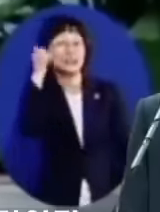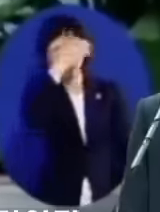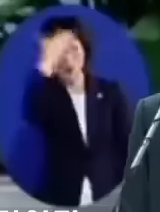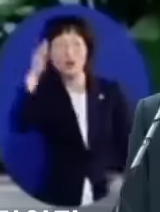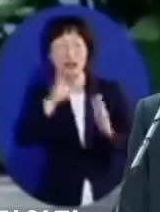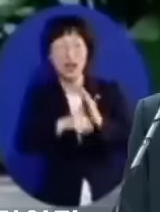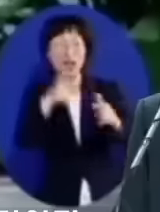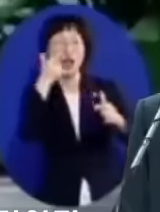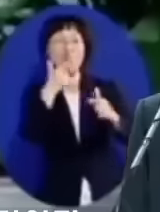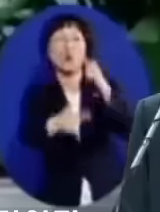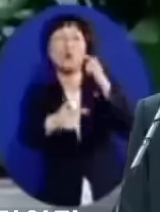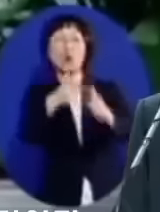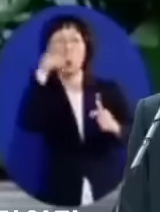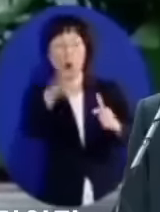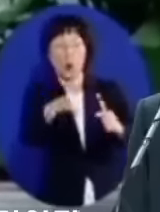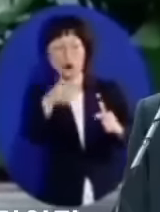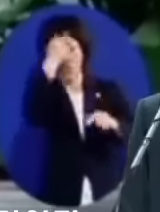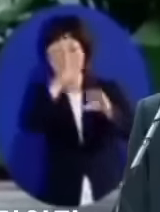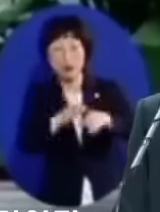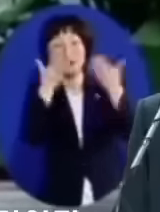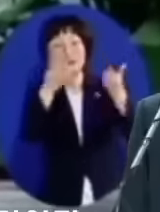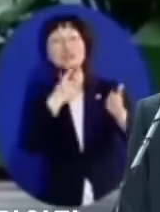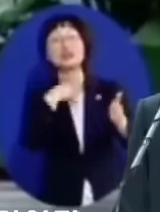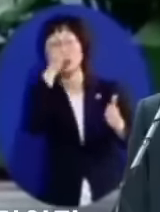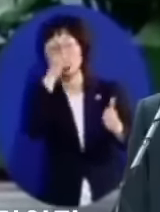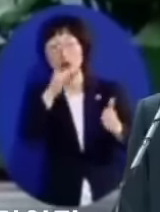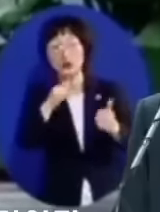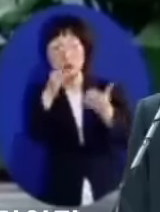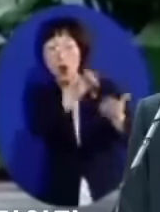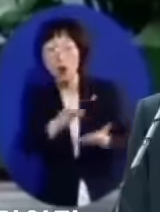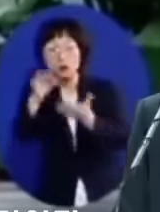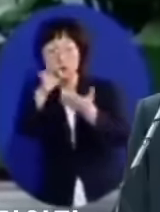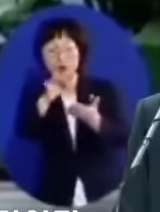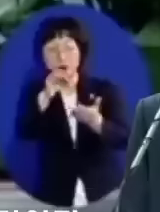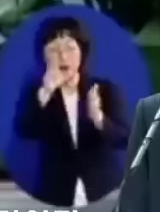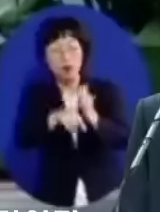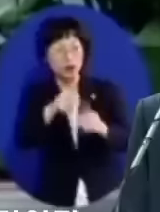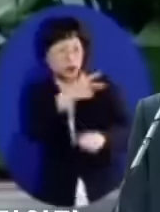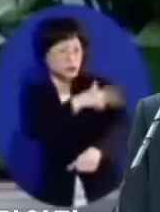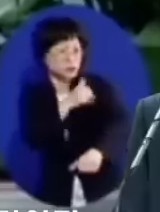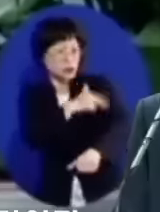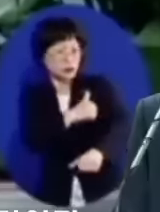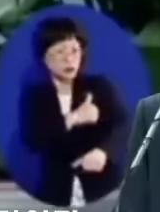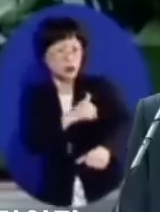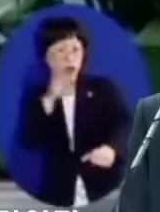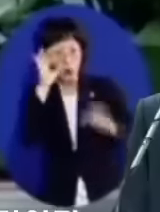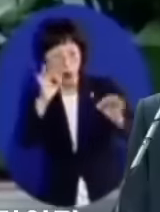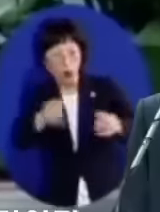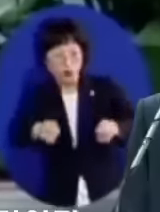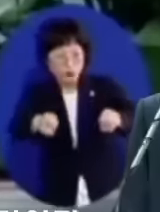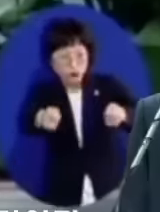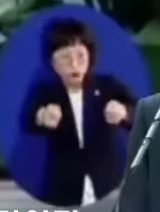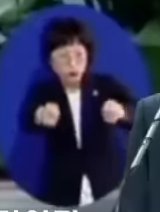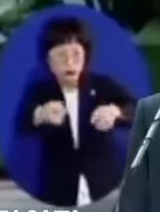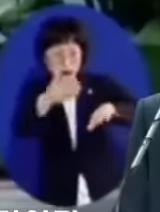했는데 흥금 거둘 때 집사님 한 분이 흥금통을 가지고 나오는데 열 손가락이 다 없어요.